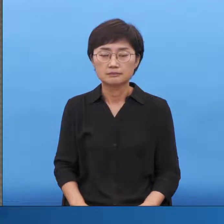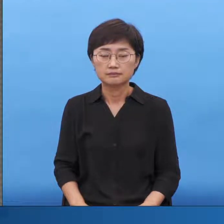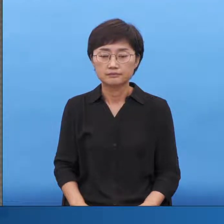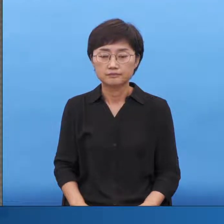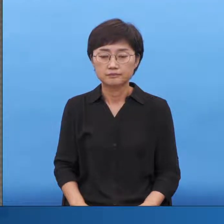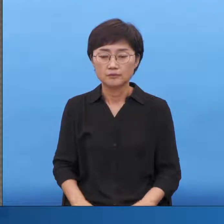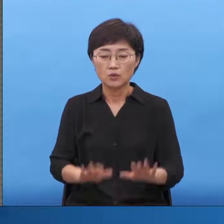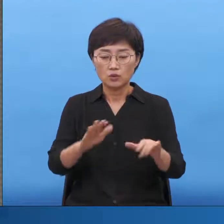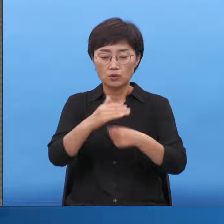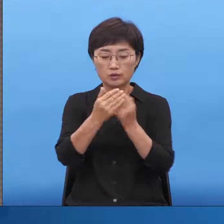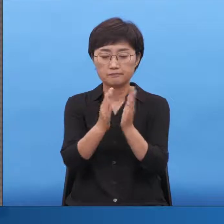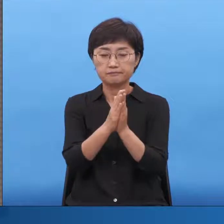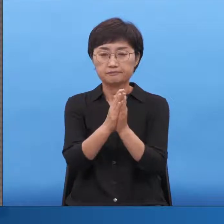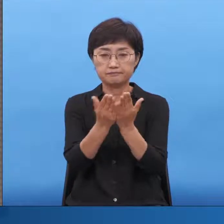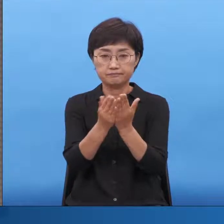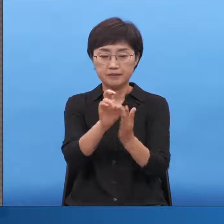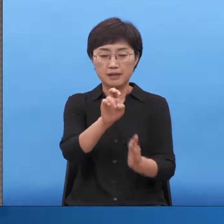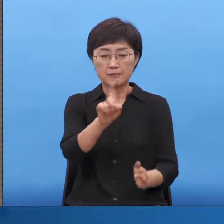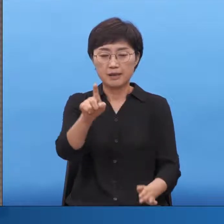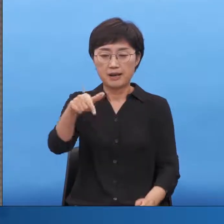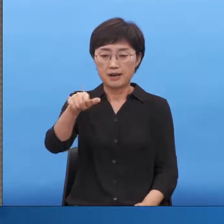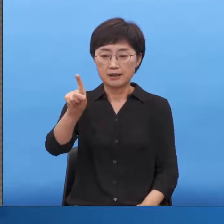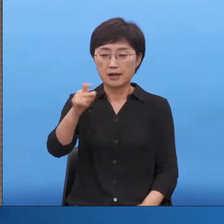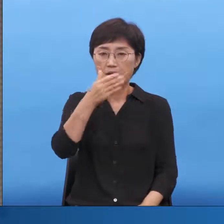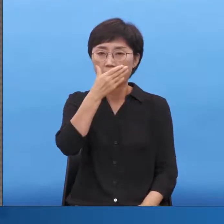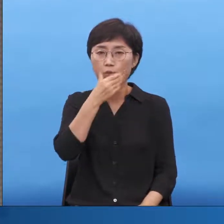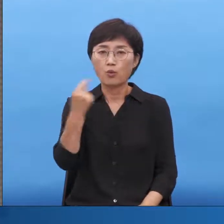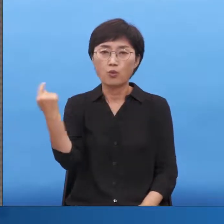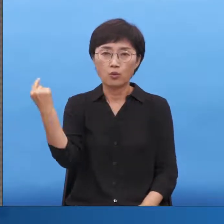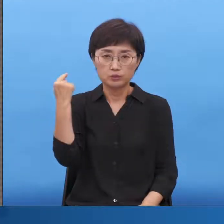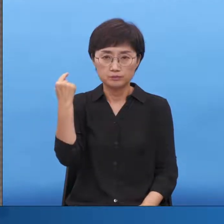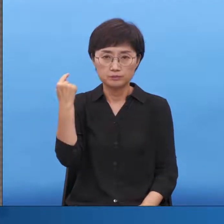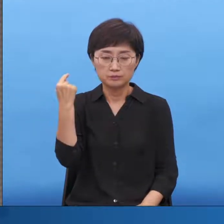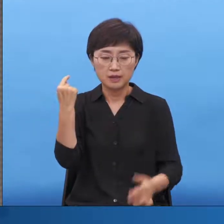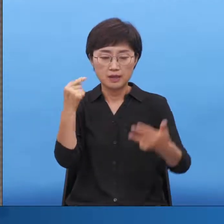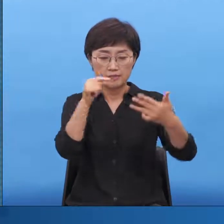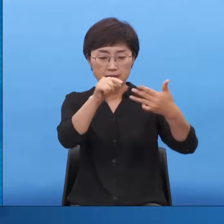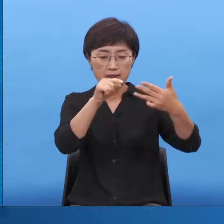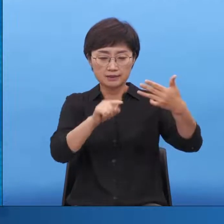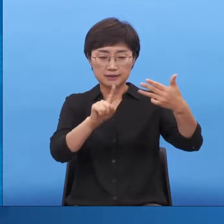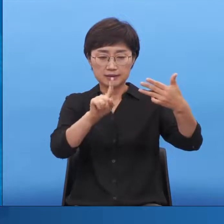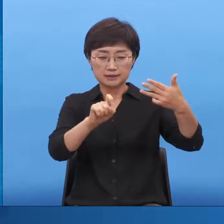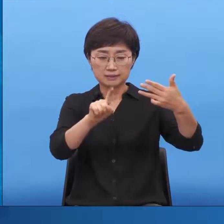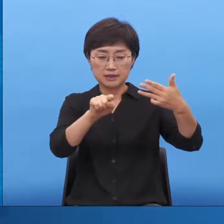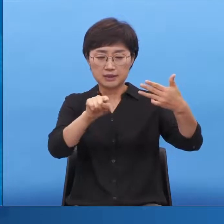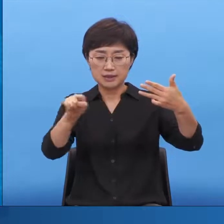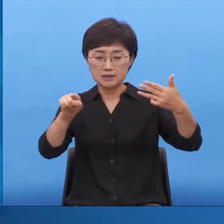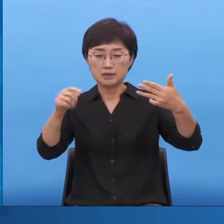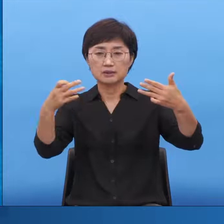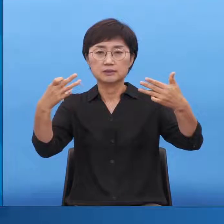사실 오늘의 말씀은 마가복음 8장 11절부터 13절 말씀입니다.